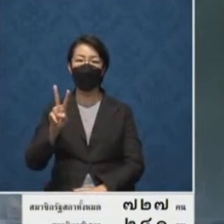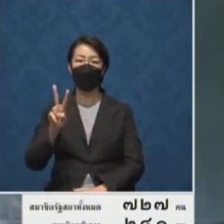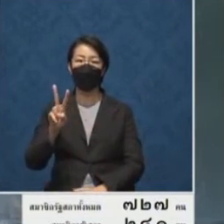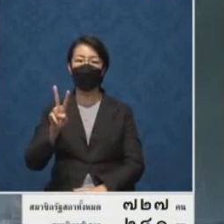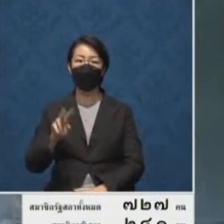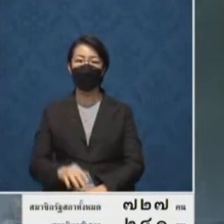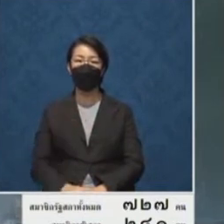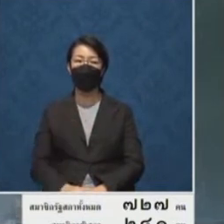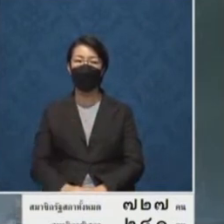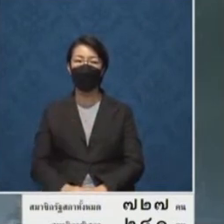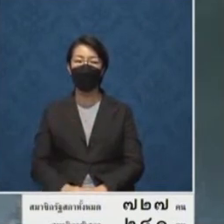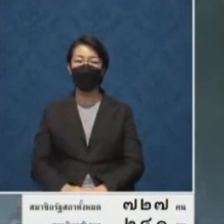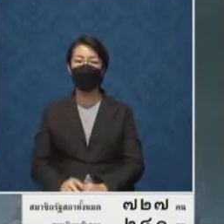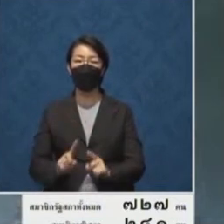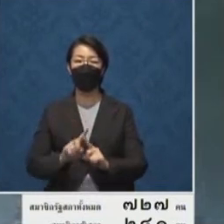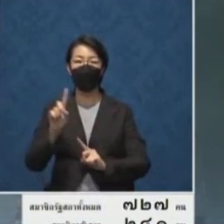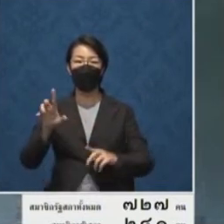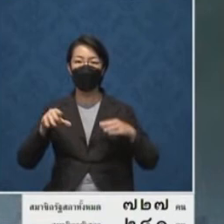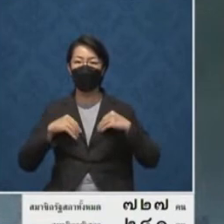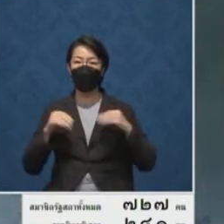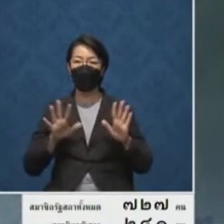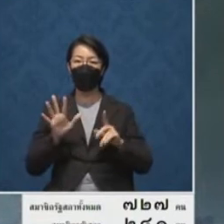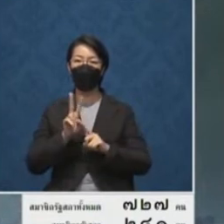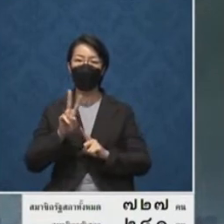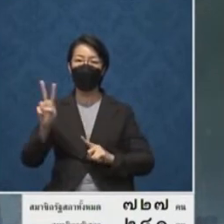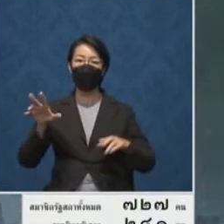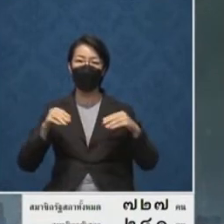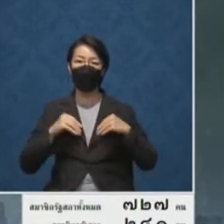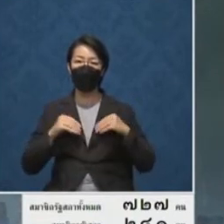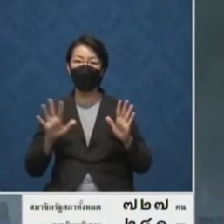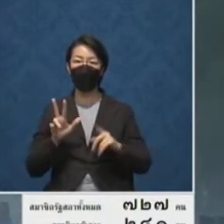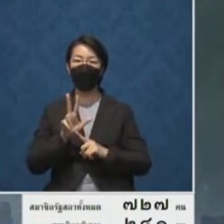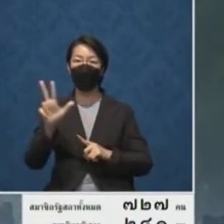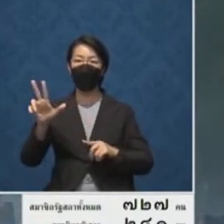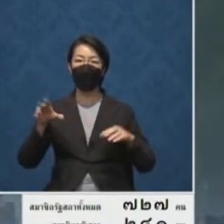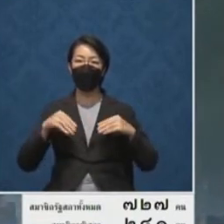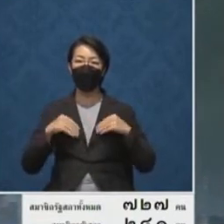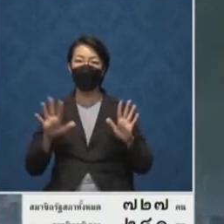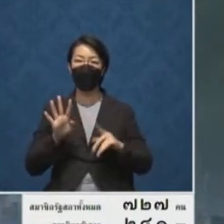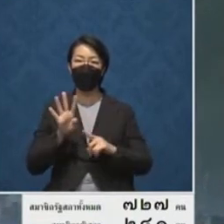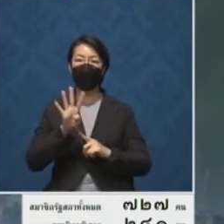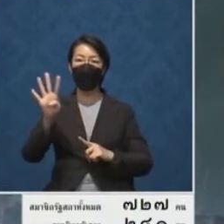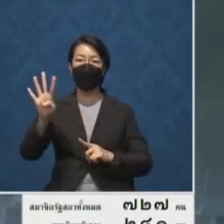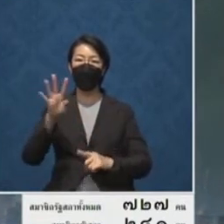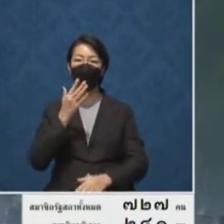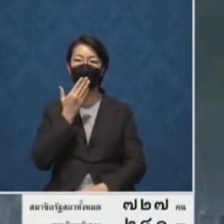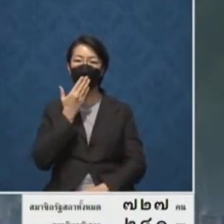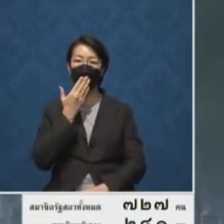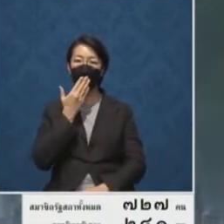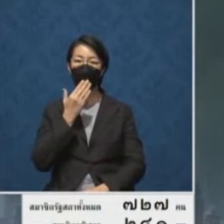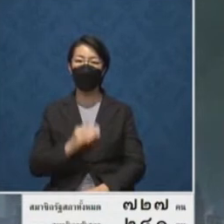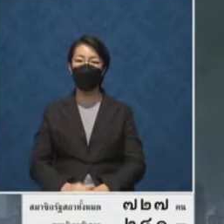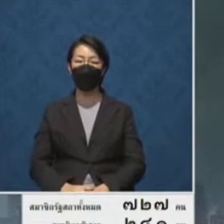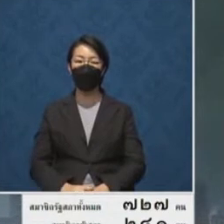552นายสมชายหาญฮิรัญ 1ไม่รับหลักการ2ไม่รับหลักการ3ไม่รับหลักการ4งด